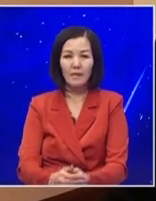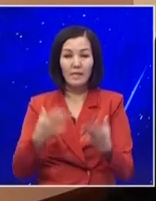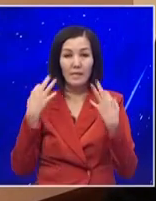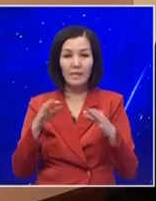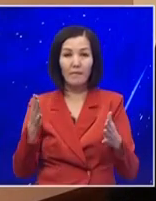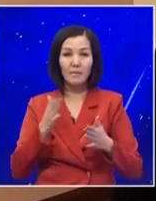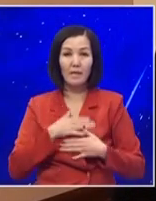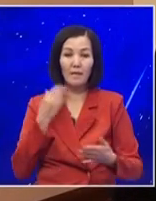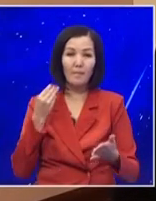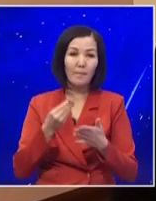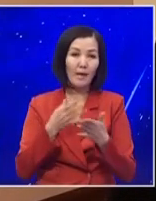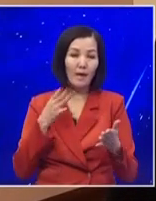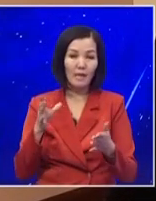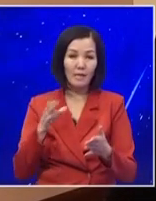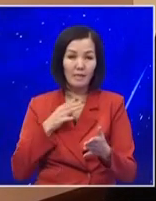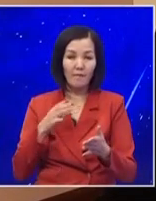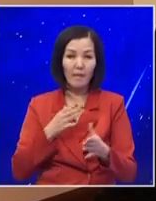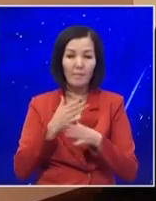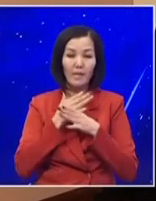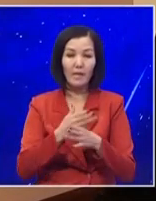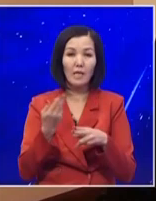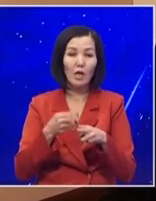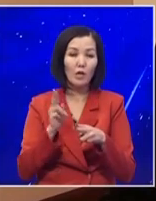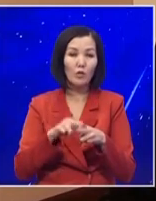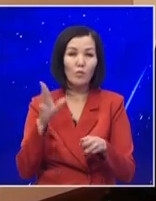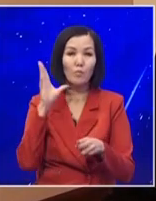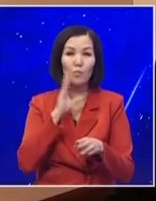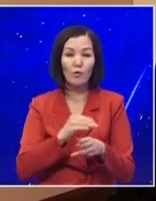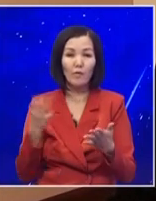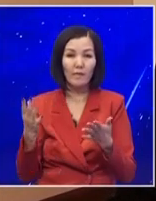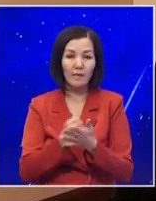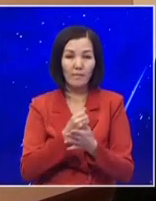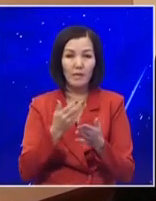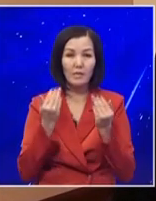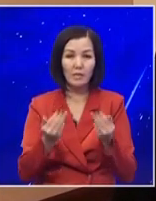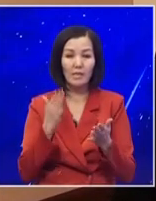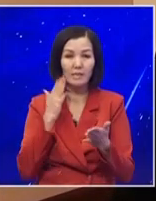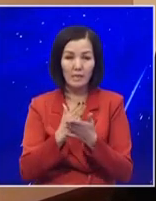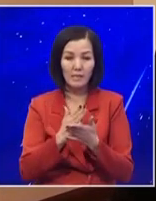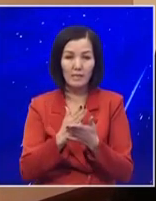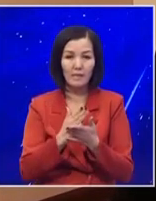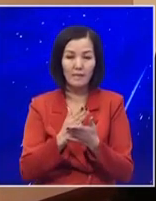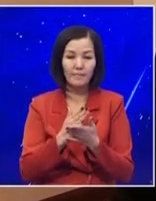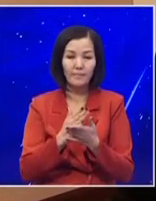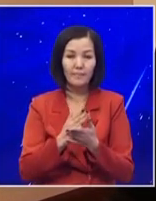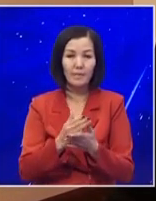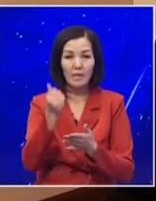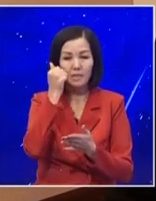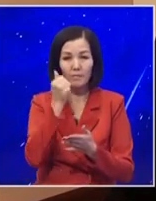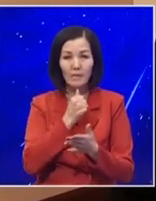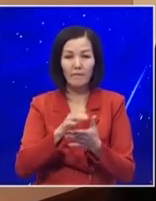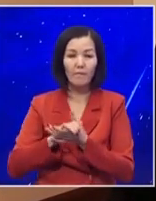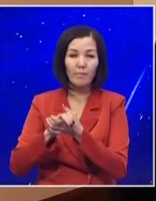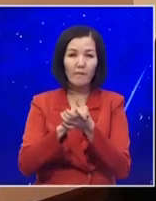Независимость – это наше бесценное богатство, благодаря которому мы многого добились и имеем то, что у нас есть сегодня. Спасибо